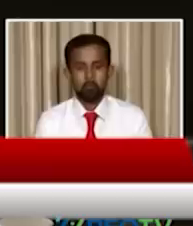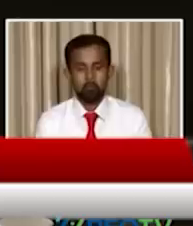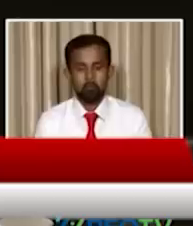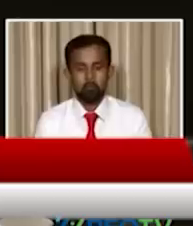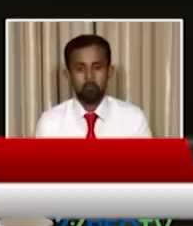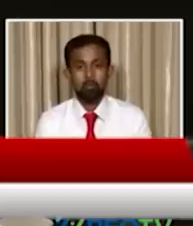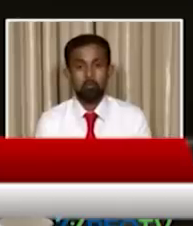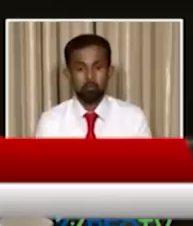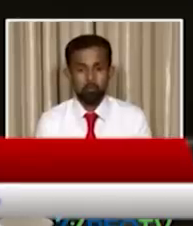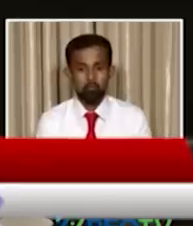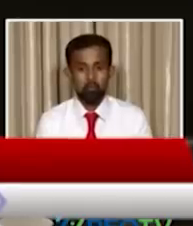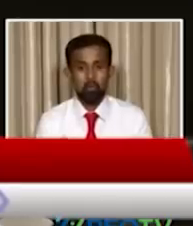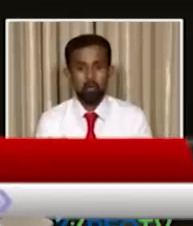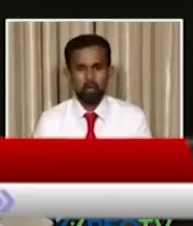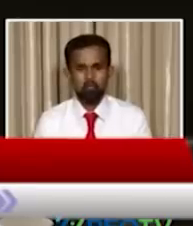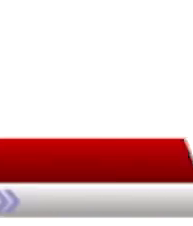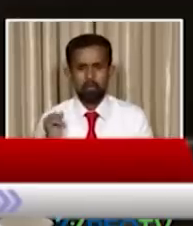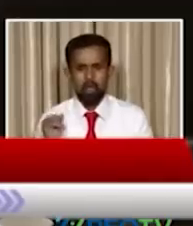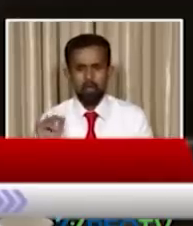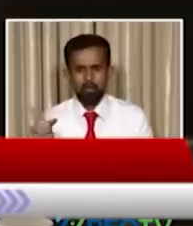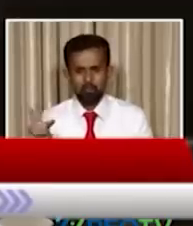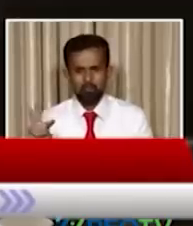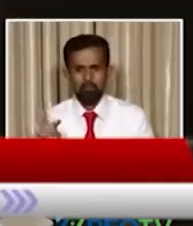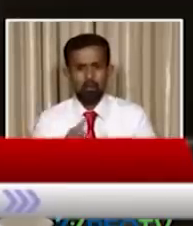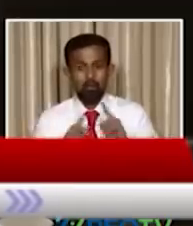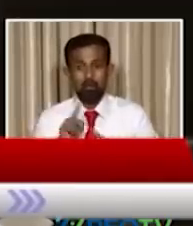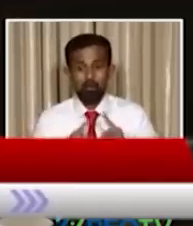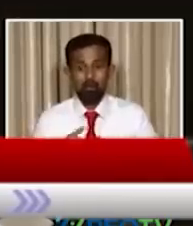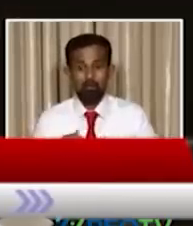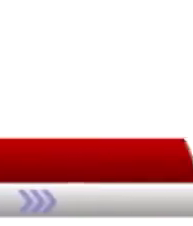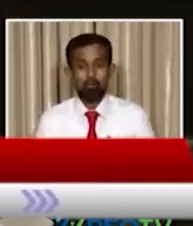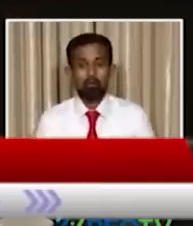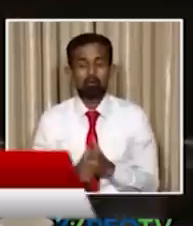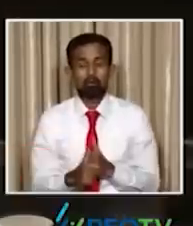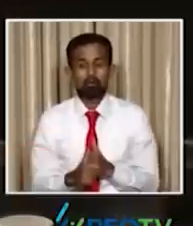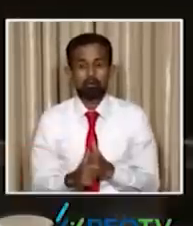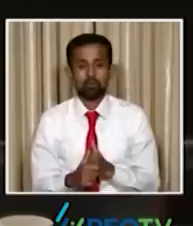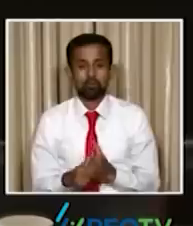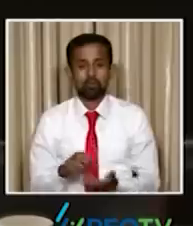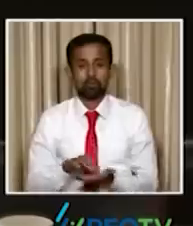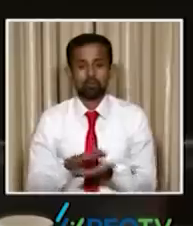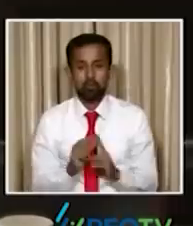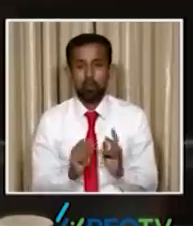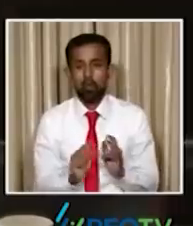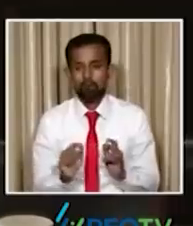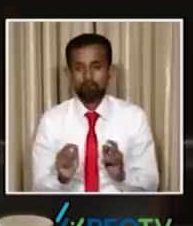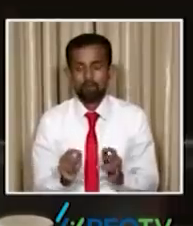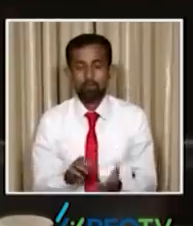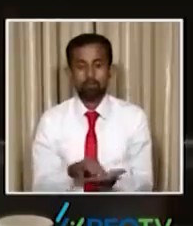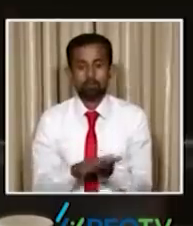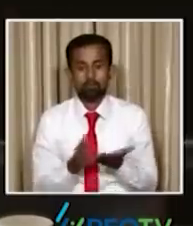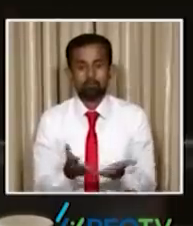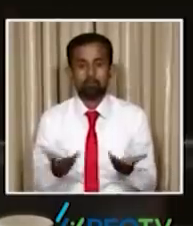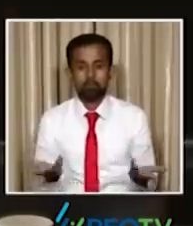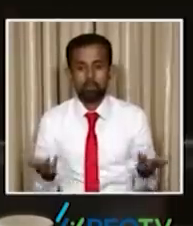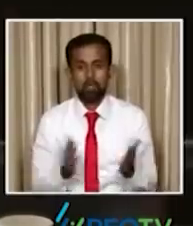ශාස්ත්‍රය අවමත් අවුරුදු 60ද 63ද කියාගෙන සාකච්ඡා කරගෙන ඉන්නවා කමිටුපත් කරනවා මේක තීන්දුව කරගන්න බැරි ආණ්ඩුවක් මේක තීන්දුව කරගන්න